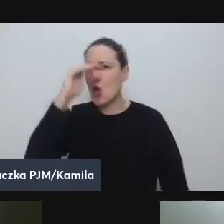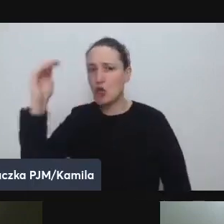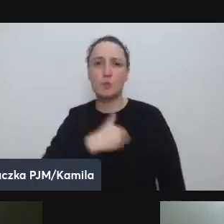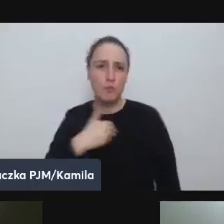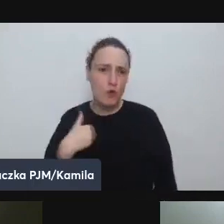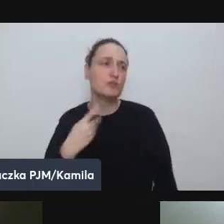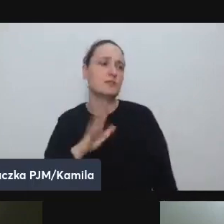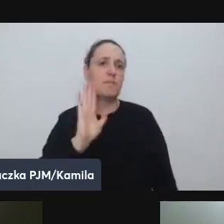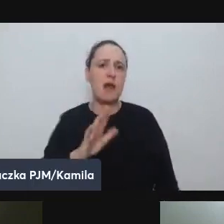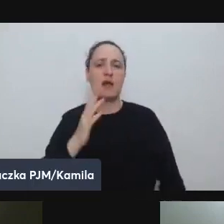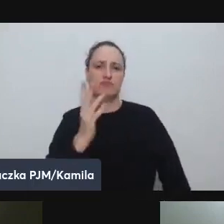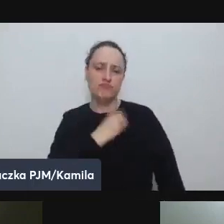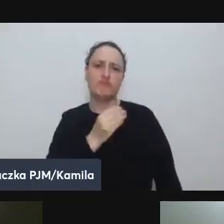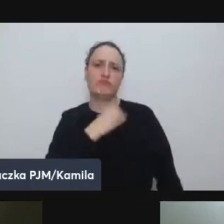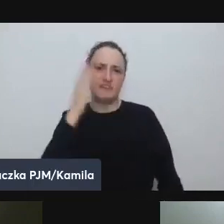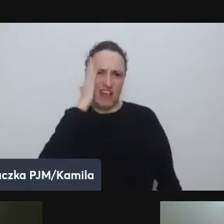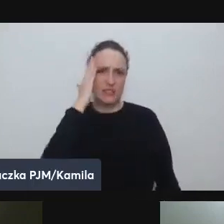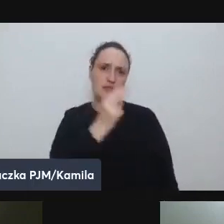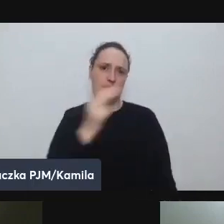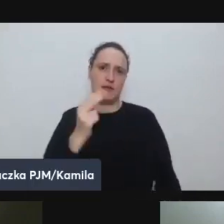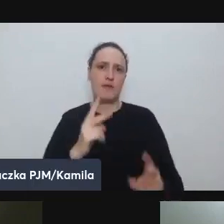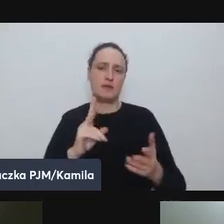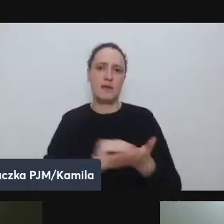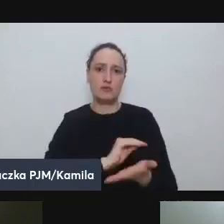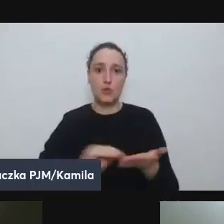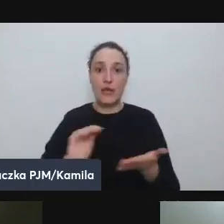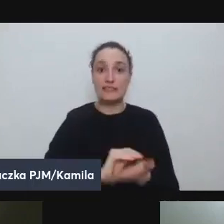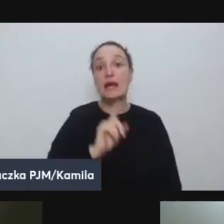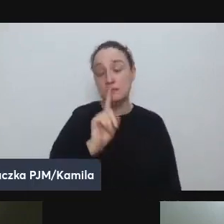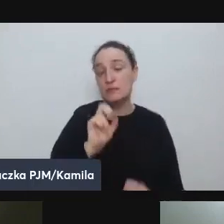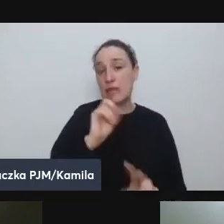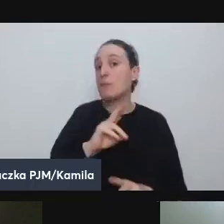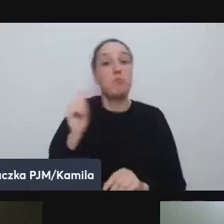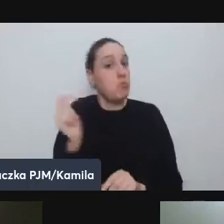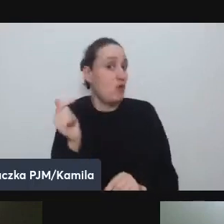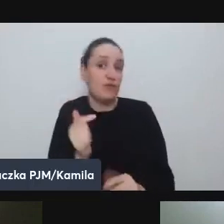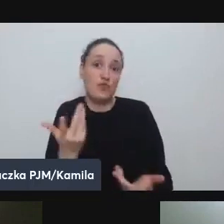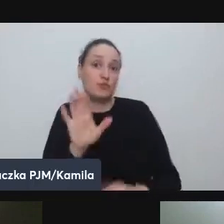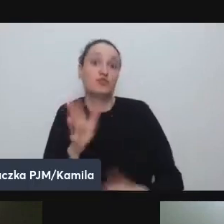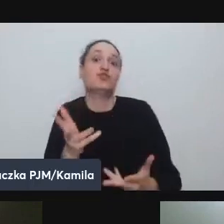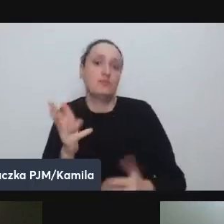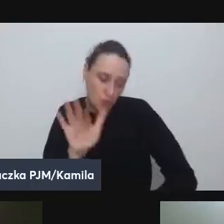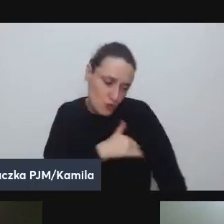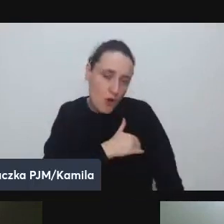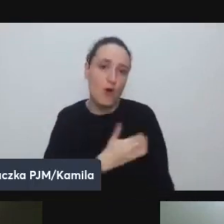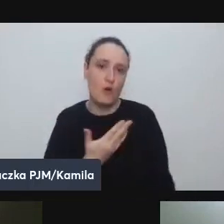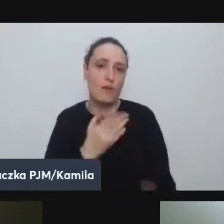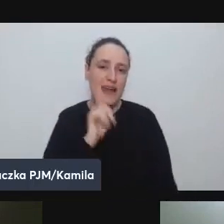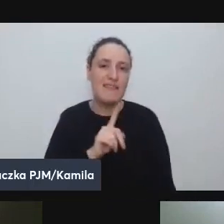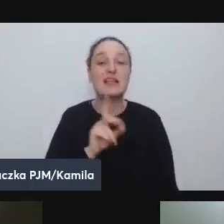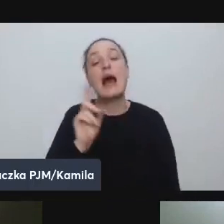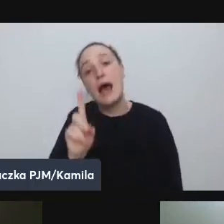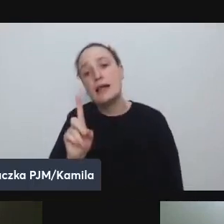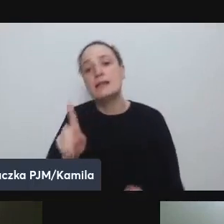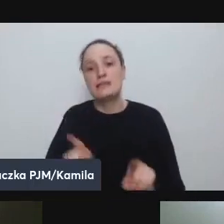rzetelną wiedzę o menstruacji i na pewno się zgadzam, że żeby tak było, to musi być w szkole, nie? Bardzo liczę na ten